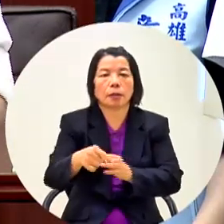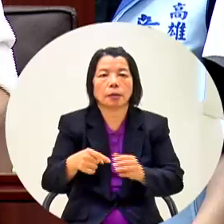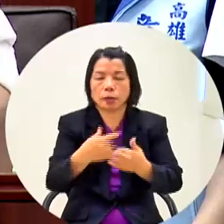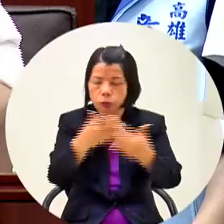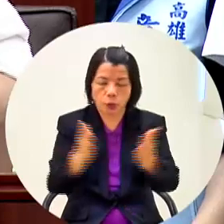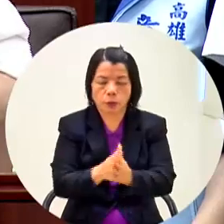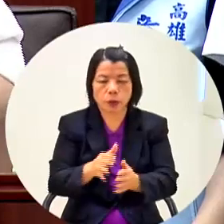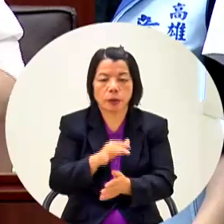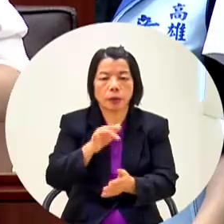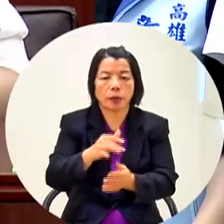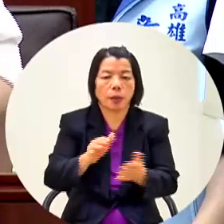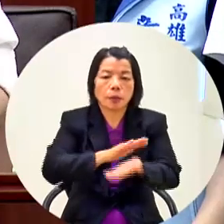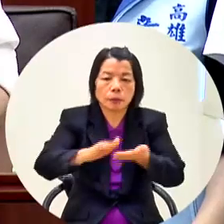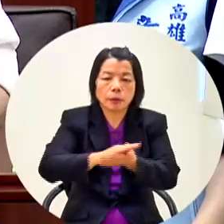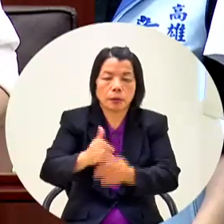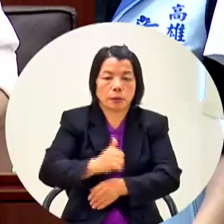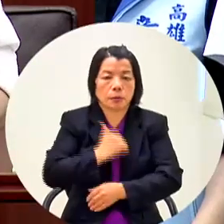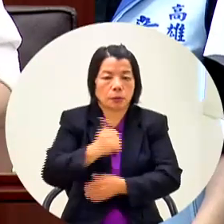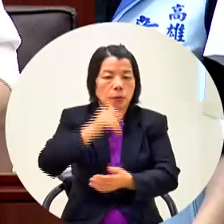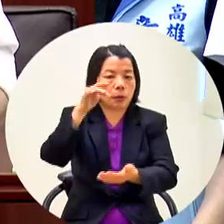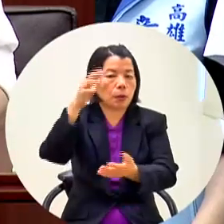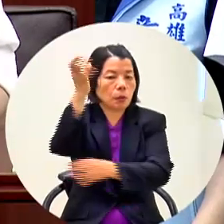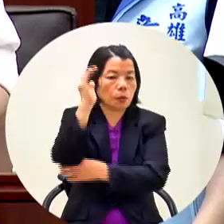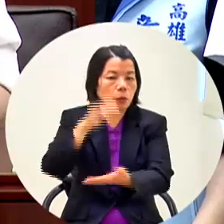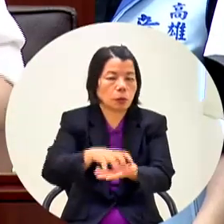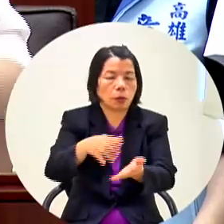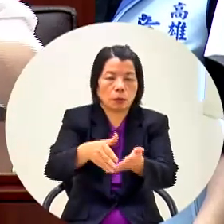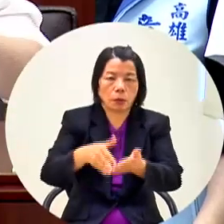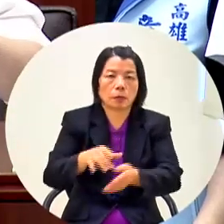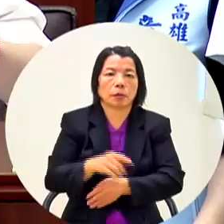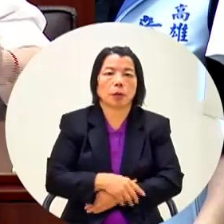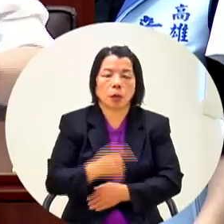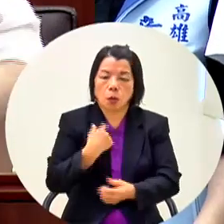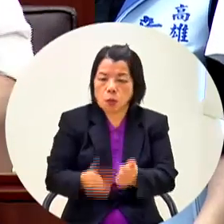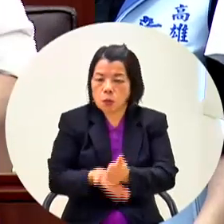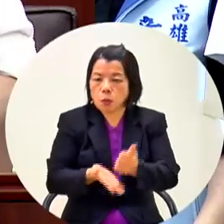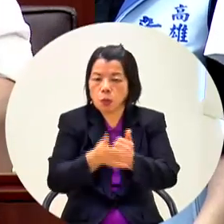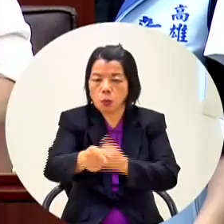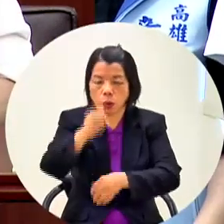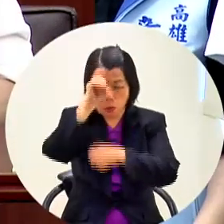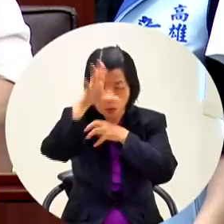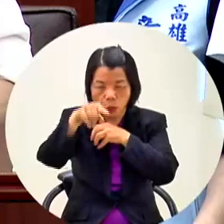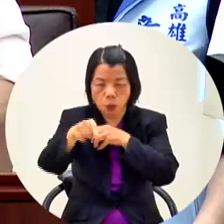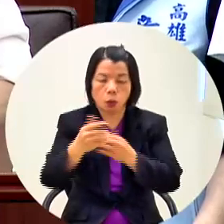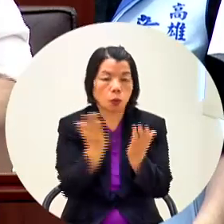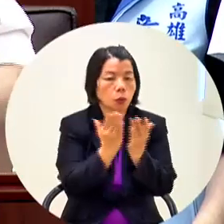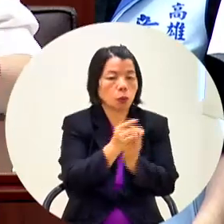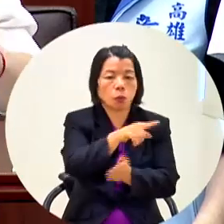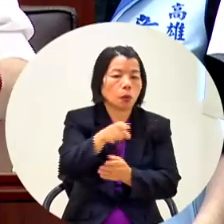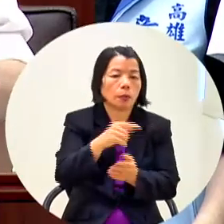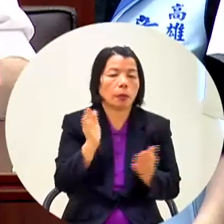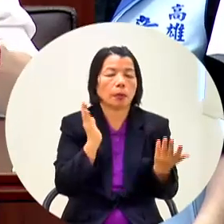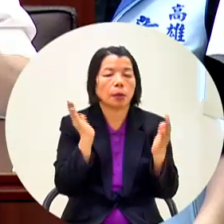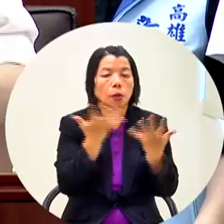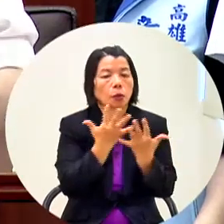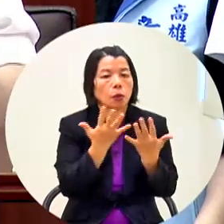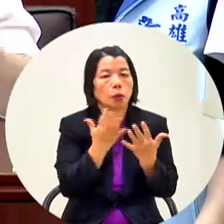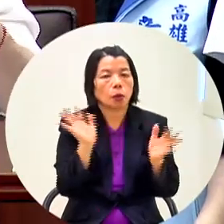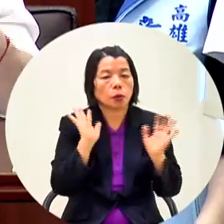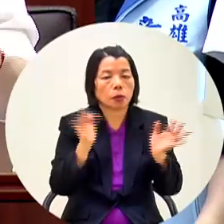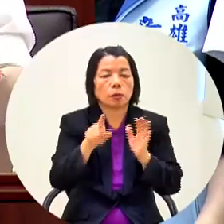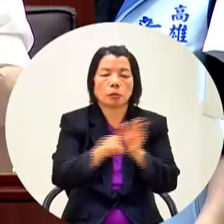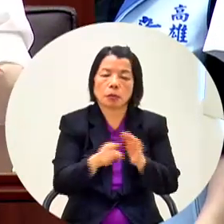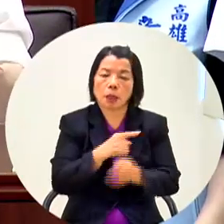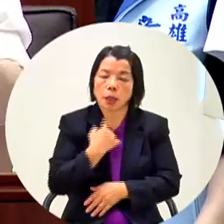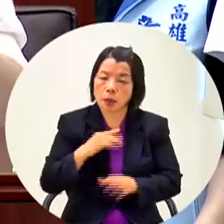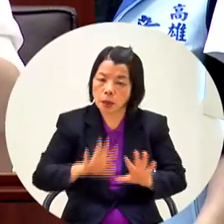证。另外我们凤梨开始旺季了，我们鼓励所有的读书的小孩都知道，中午吃完中饭也发的水果